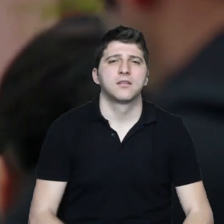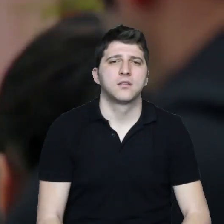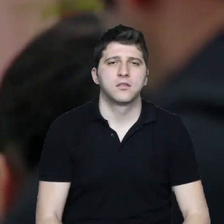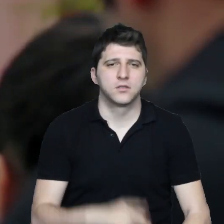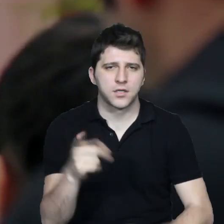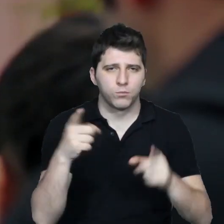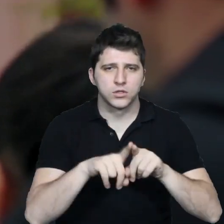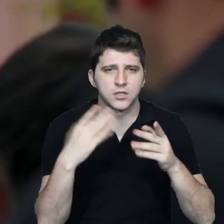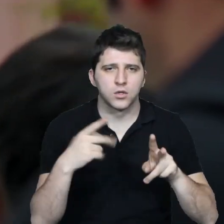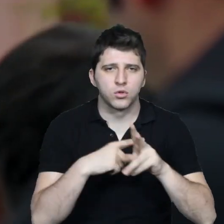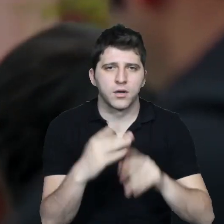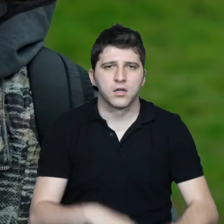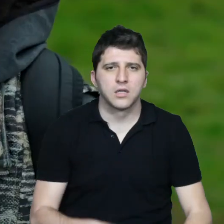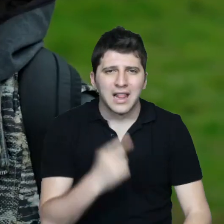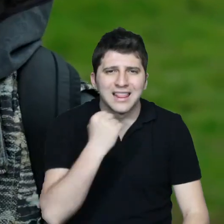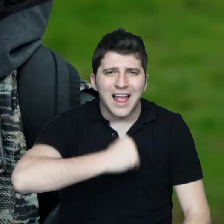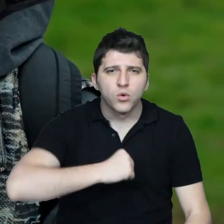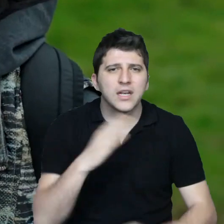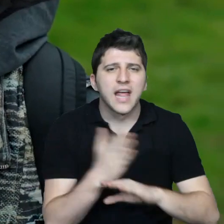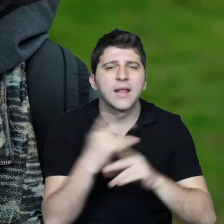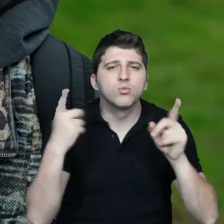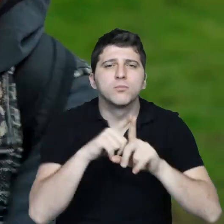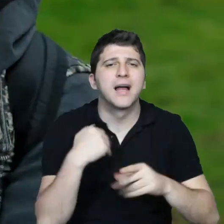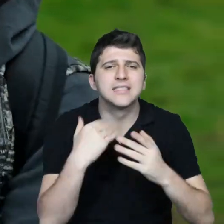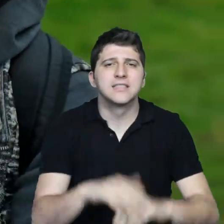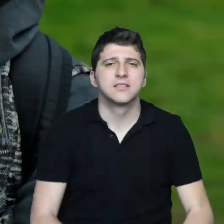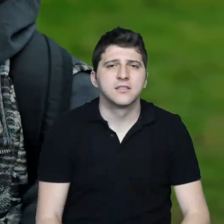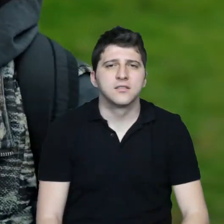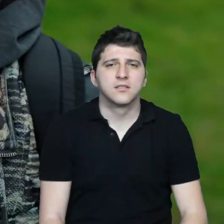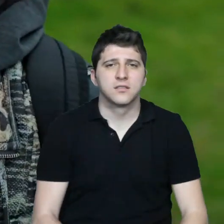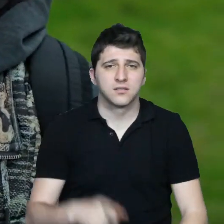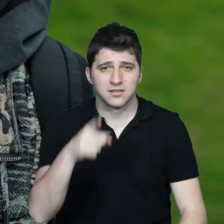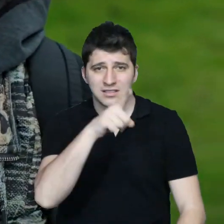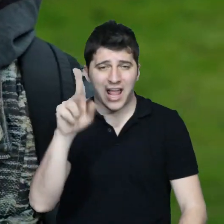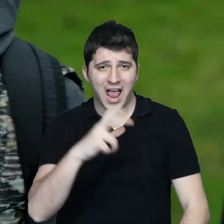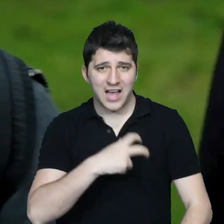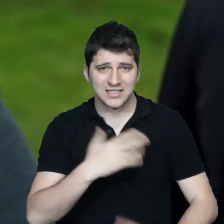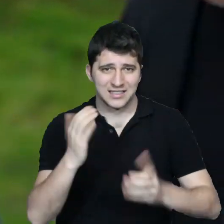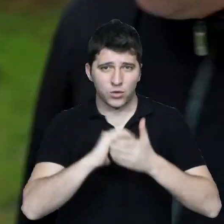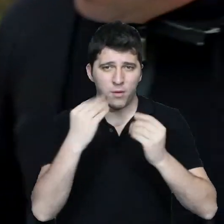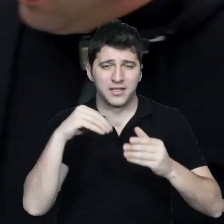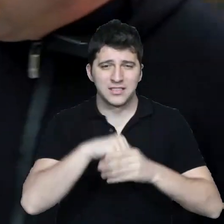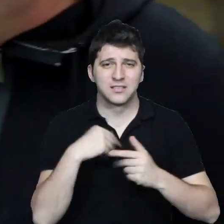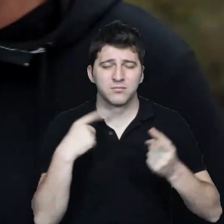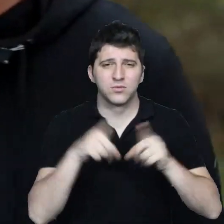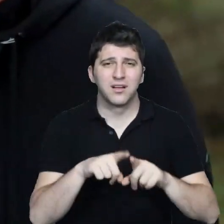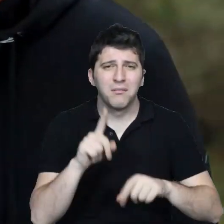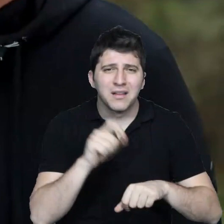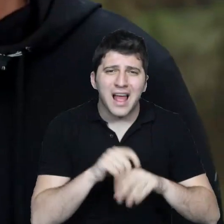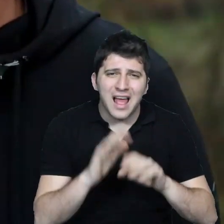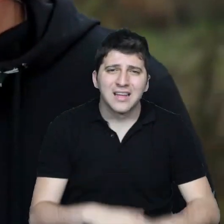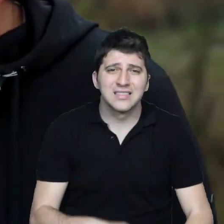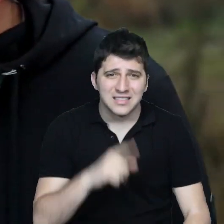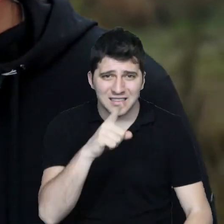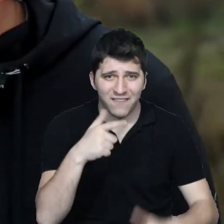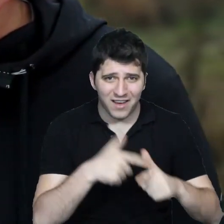Ya sen buluşturdun zaten Kübra. Nankör. Niye buluşturdum ben sizi? Börte çiğnenle kavuş diye buluşturdum. Bir dakika ya.